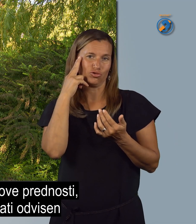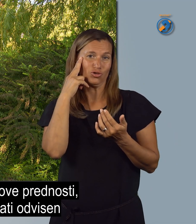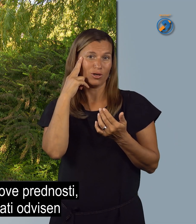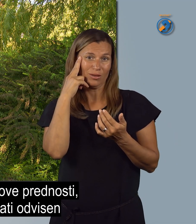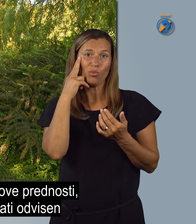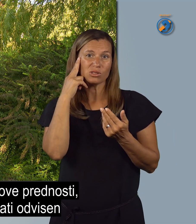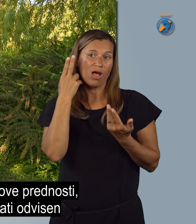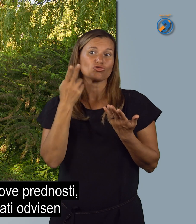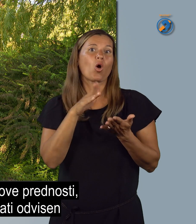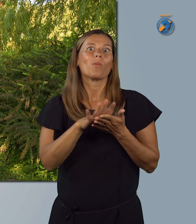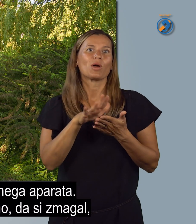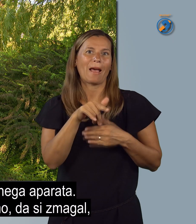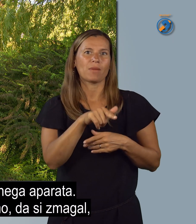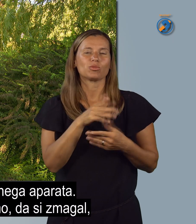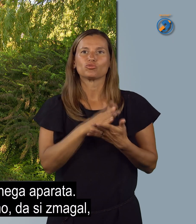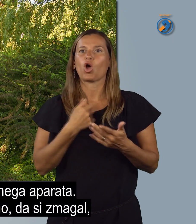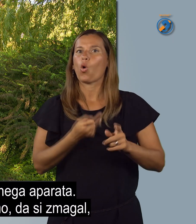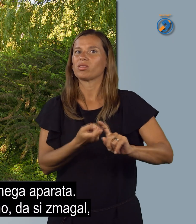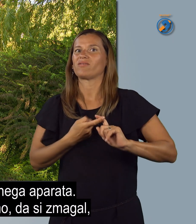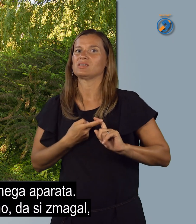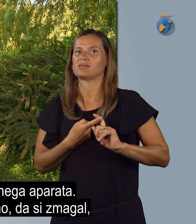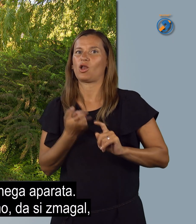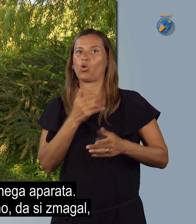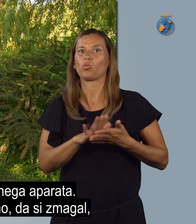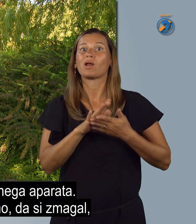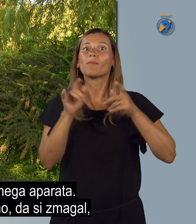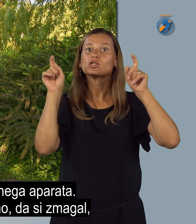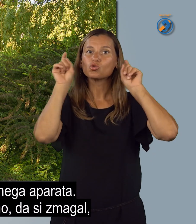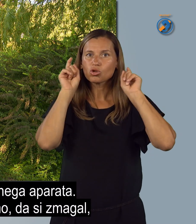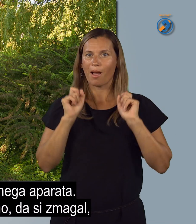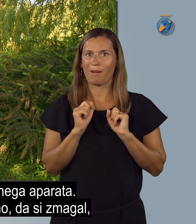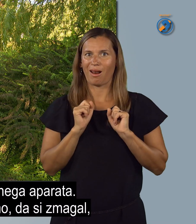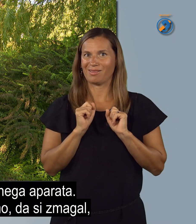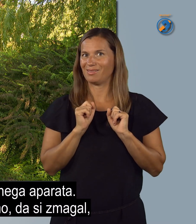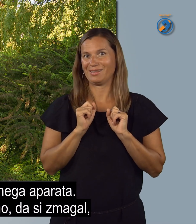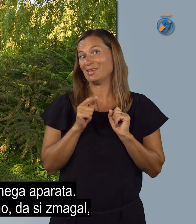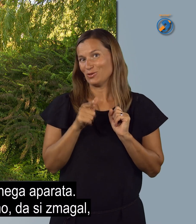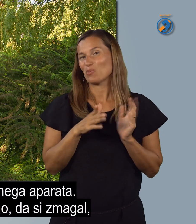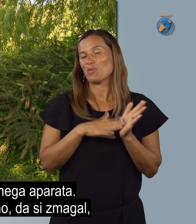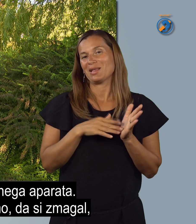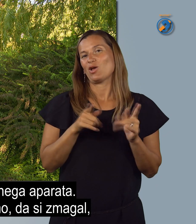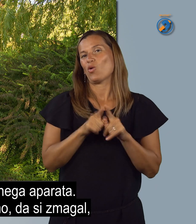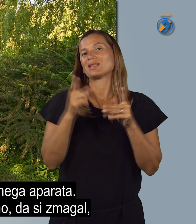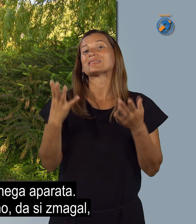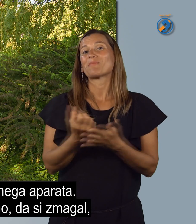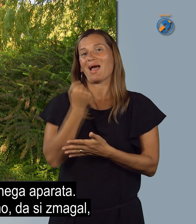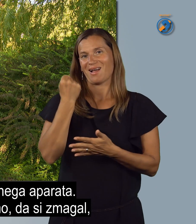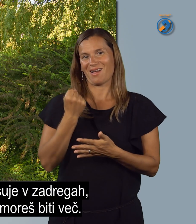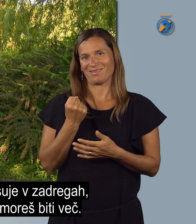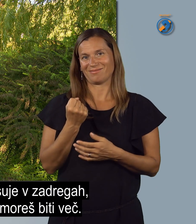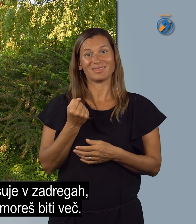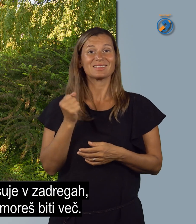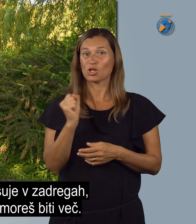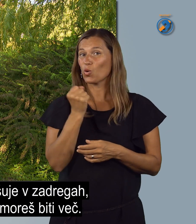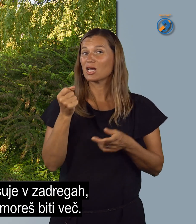začneš postajati odvisen od porabe slušnega aparata in takrat lahko rečemo, da si zmagal, ker